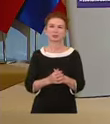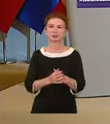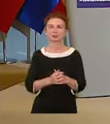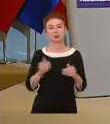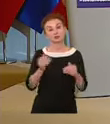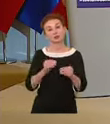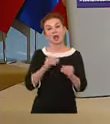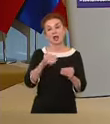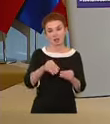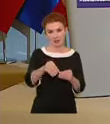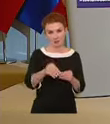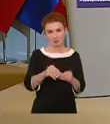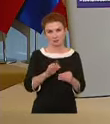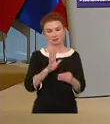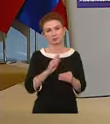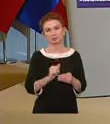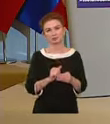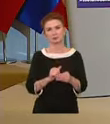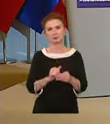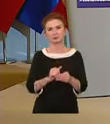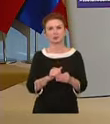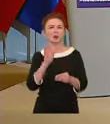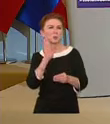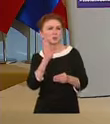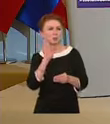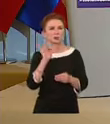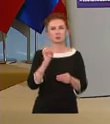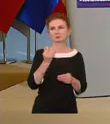I czy te etapy odmrażania gospodarki będą występować w takim cyklu